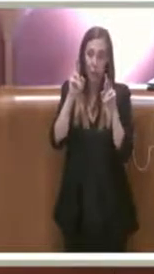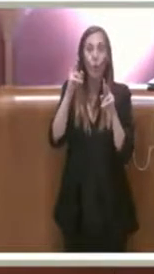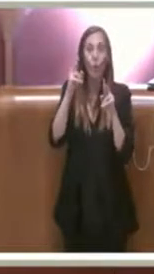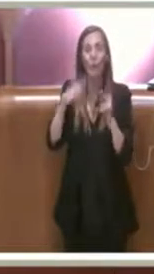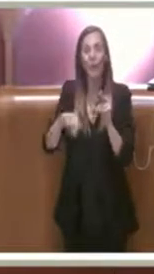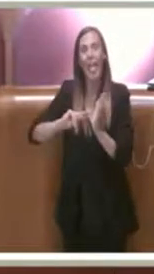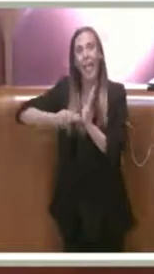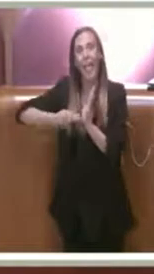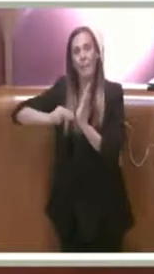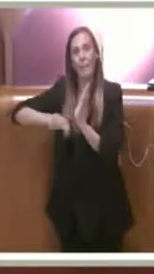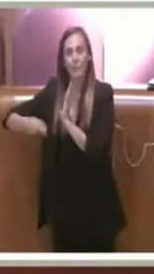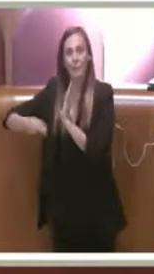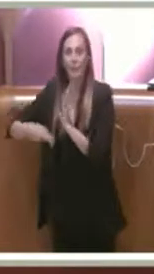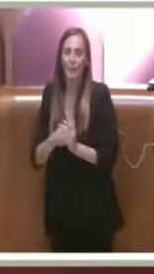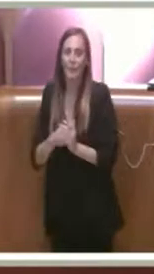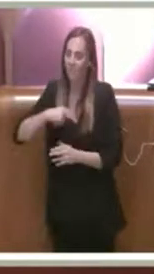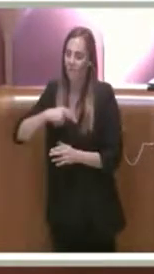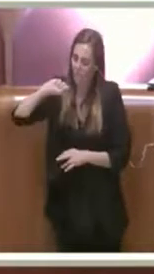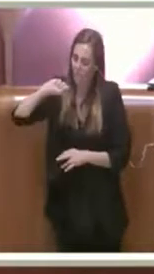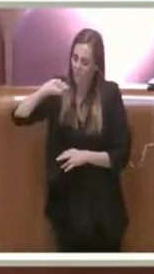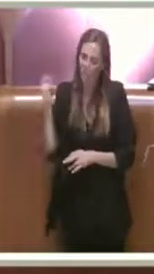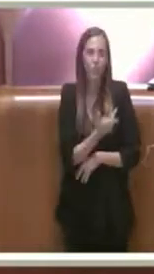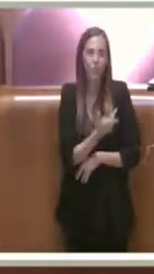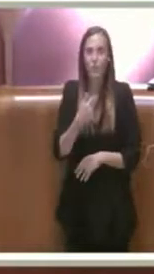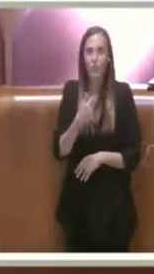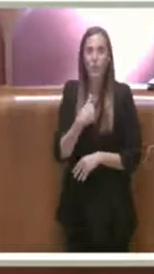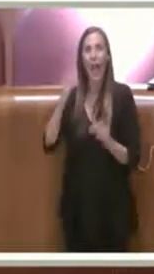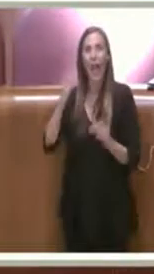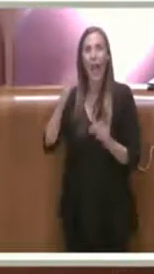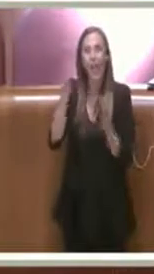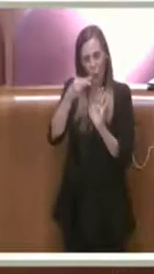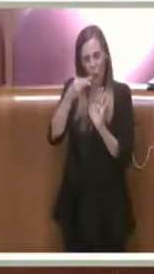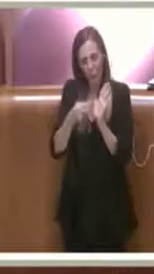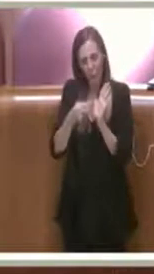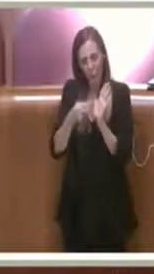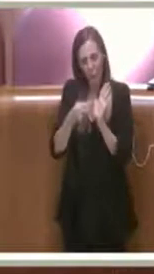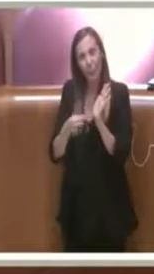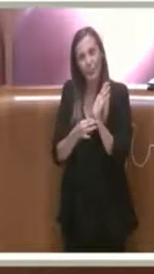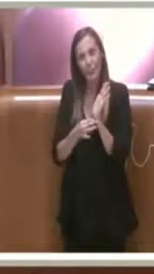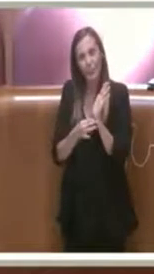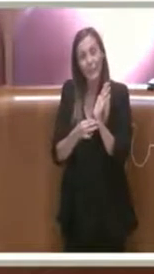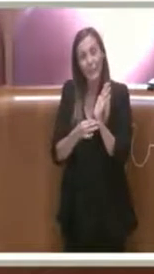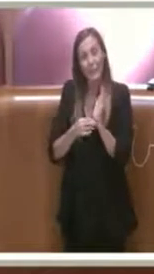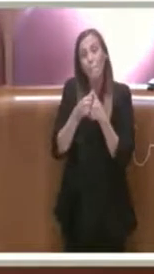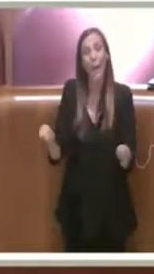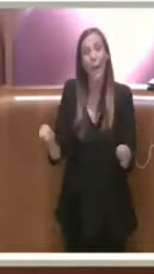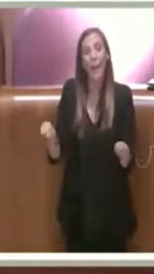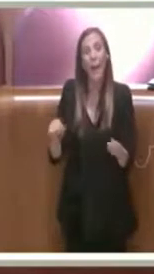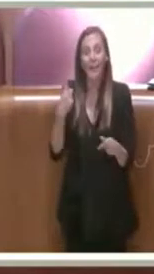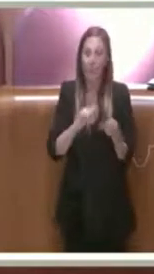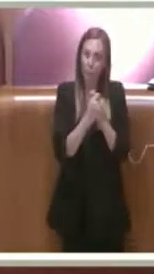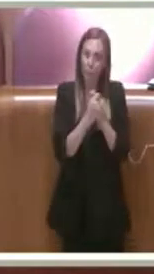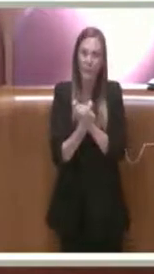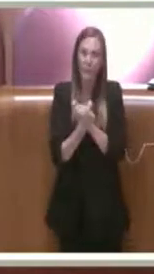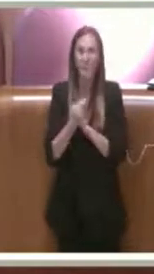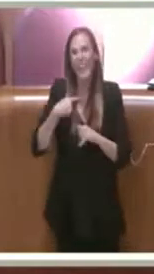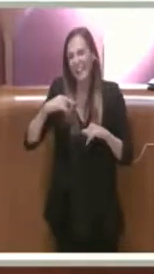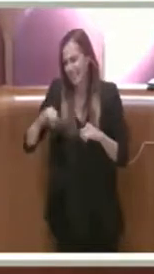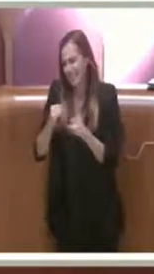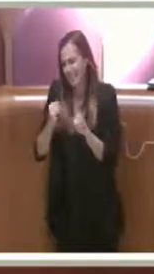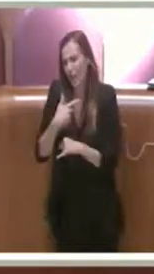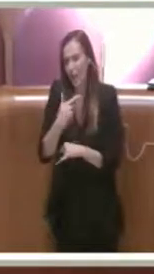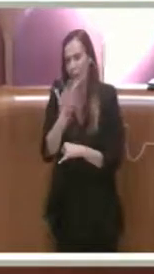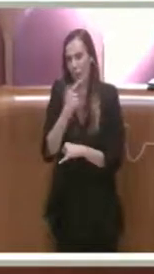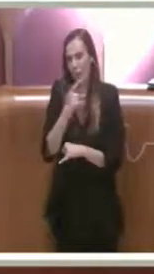emendativa. Velocemente, riporto solamente alcuni punti principali delle modifiche, ma non andrò nel dettaglio.